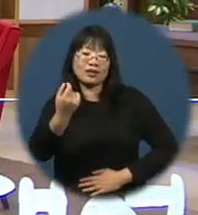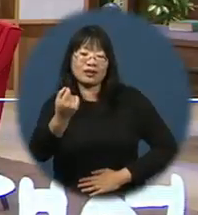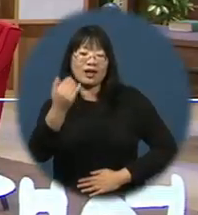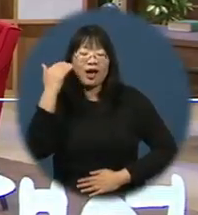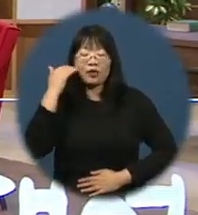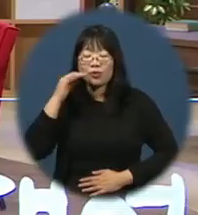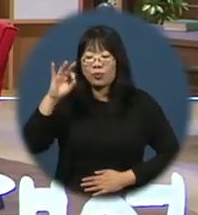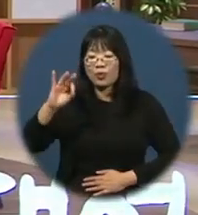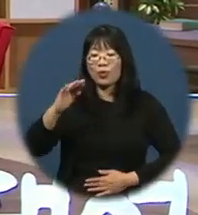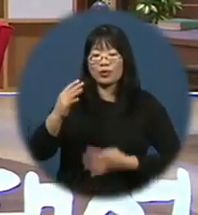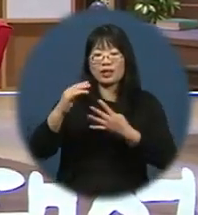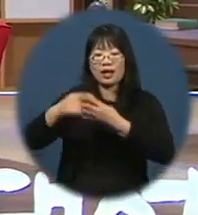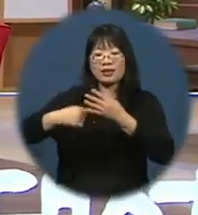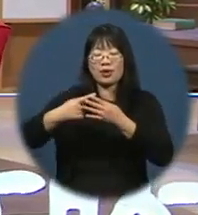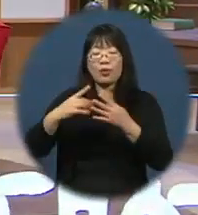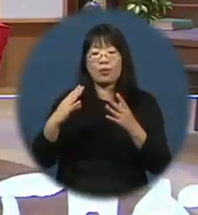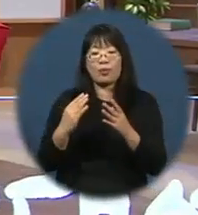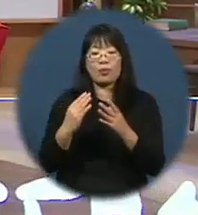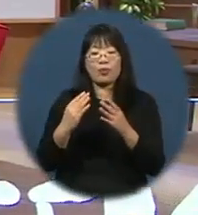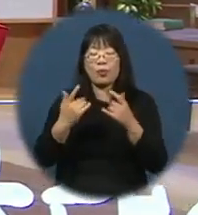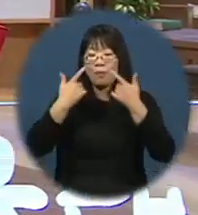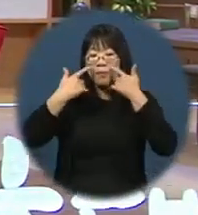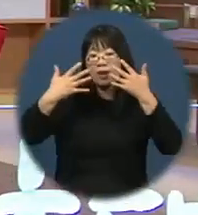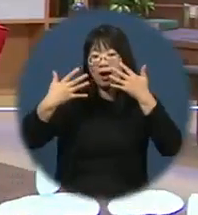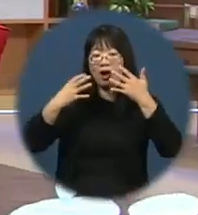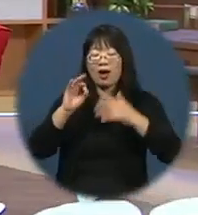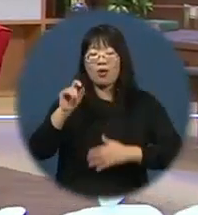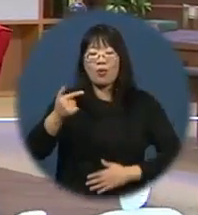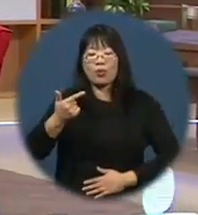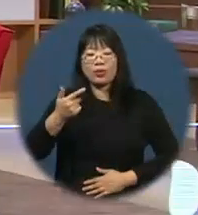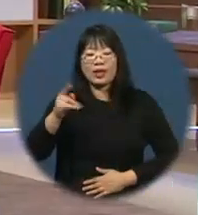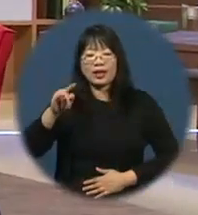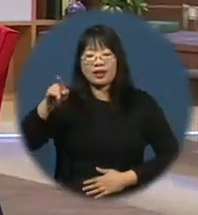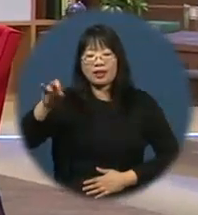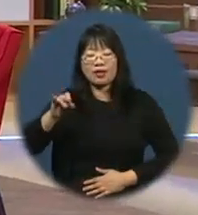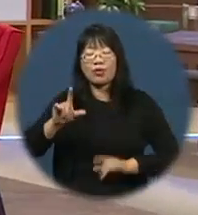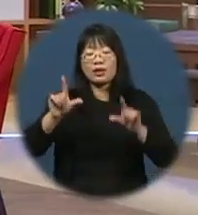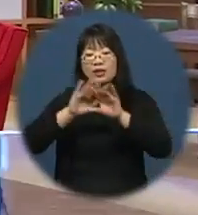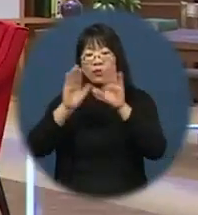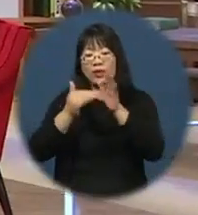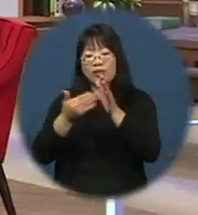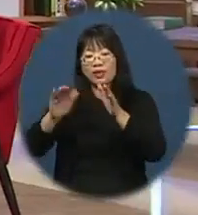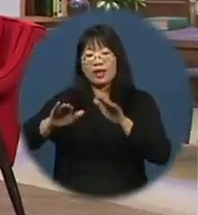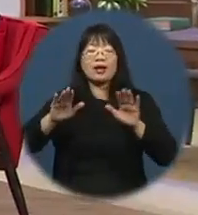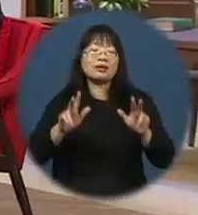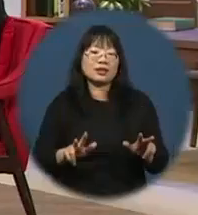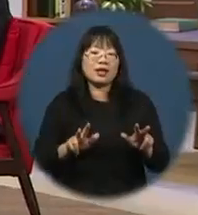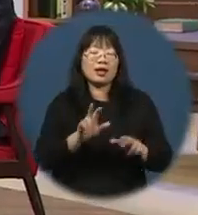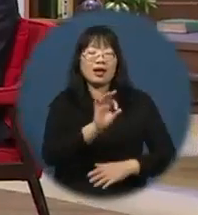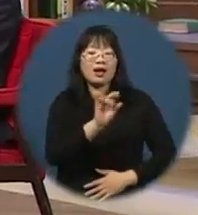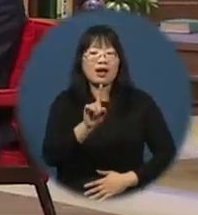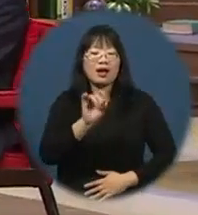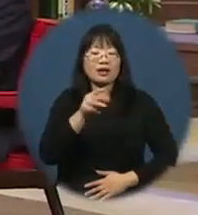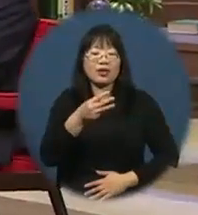한반도는 뭐 사계절이 뚜렷한 온대성 기후 이렇게 공부했었는데 우리가 이제 아열대 기후가 된